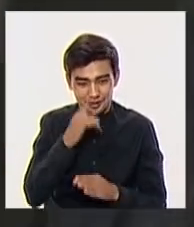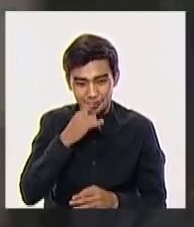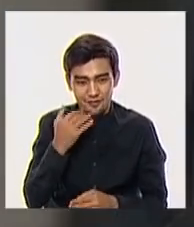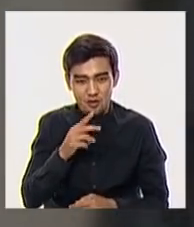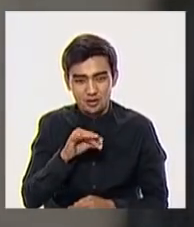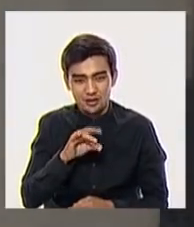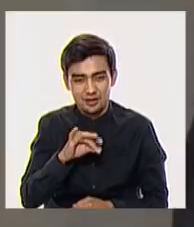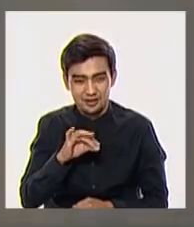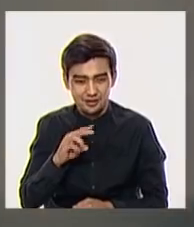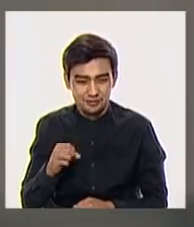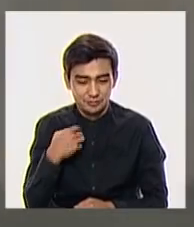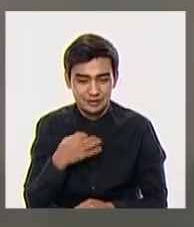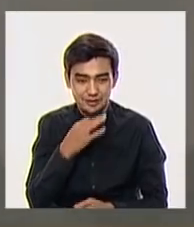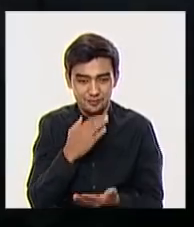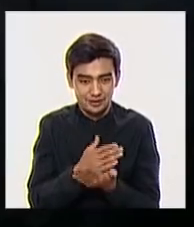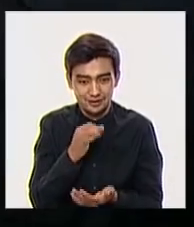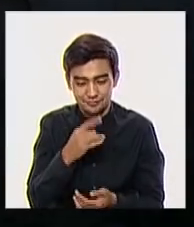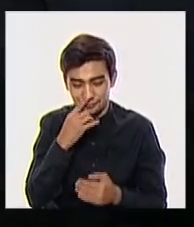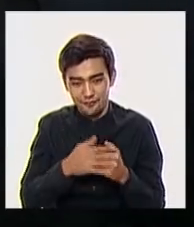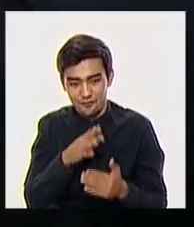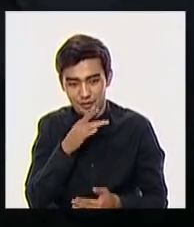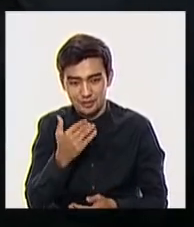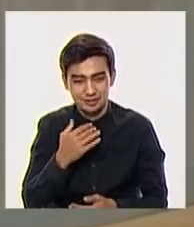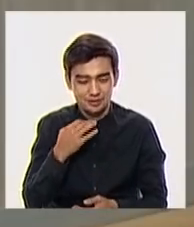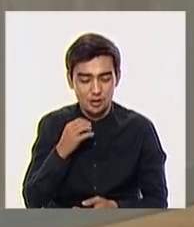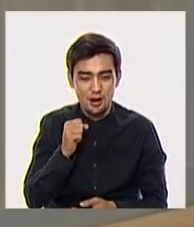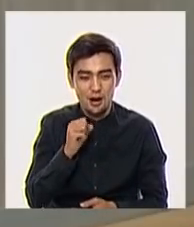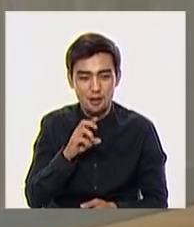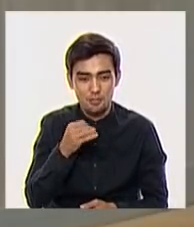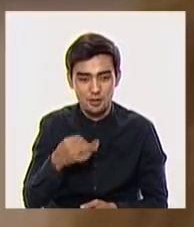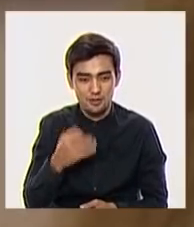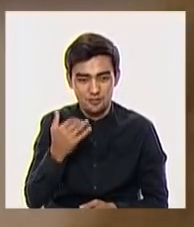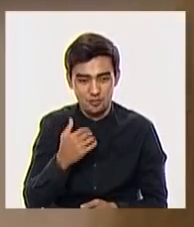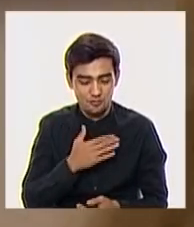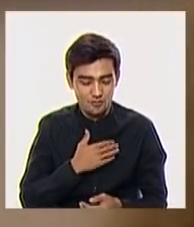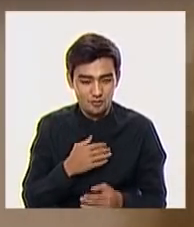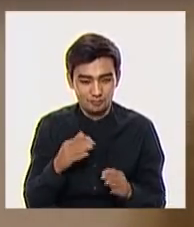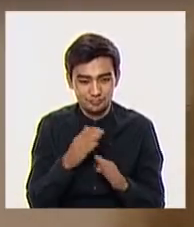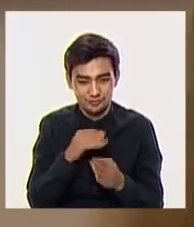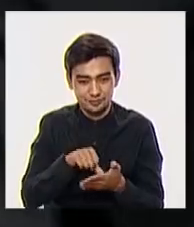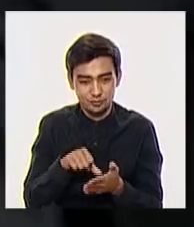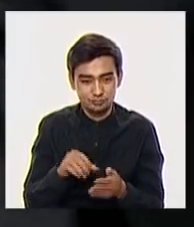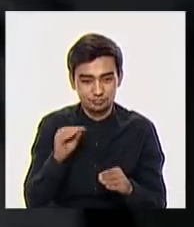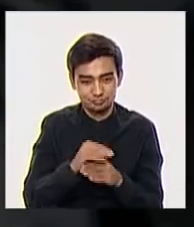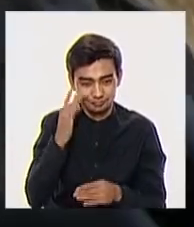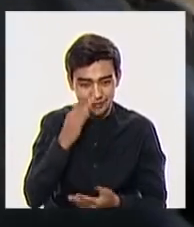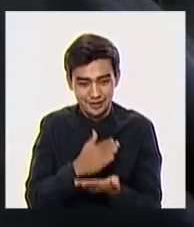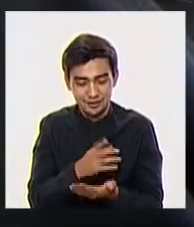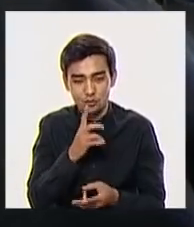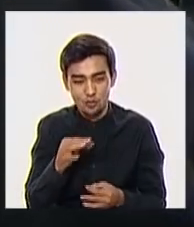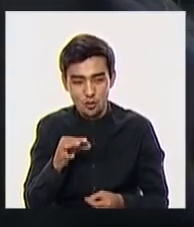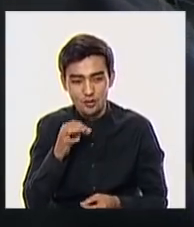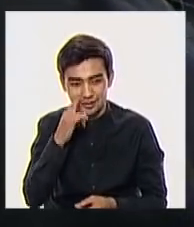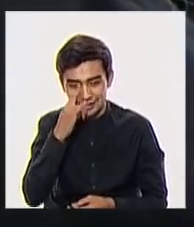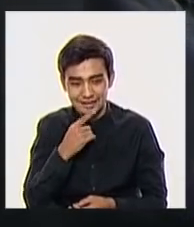әндеріне қызығатынын жеткізді. Тіпті жақын арада ұлы ақын Абайдың «Көзімнің қарасын» репертуарына қоспақ, алайда оған қазақ